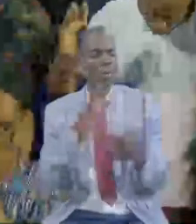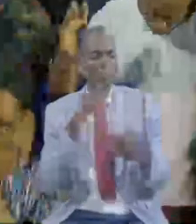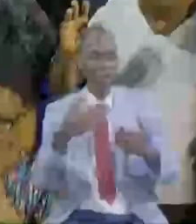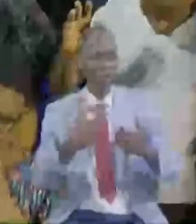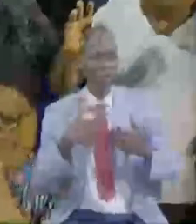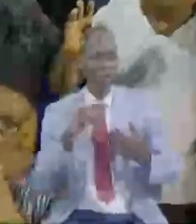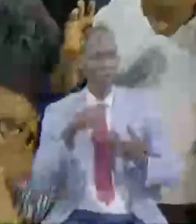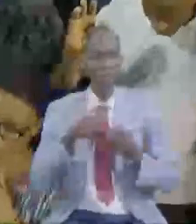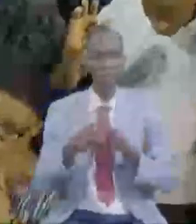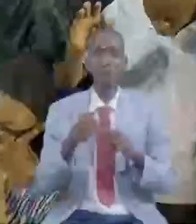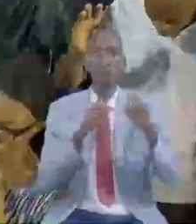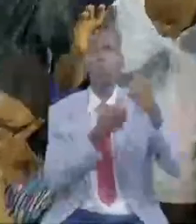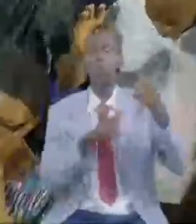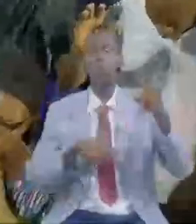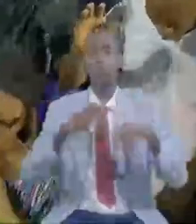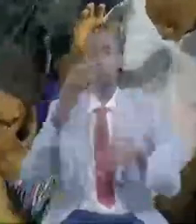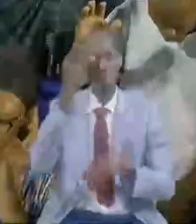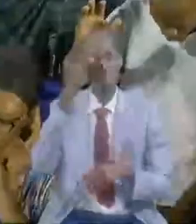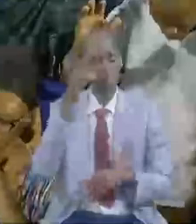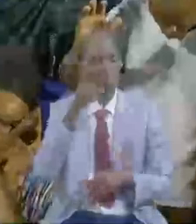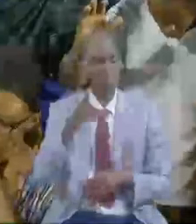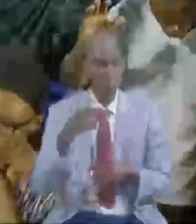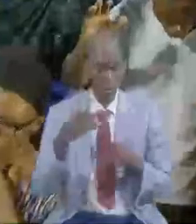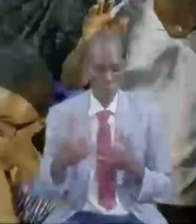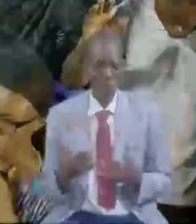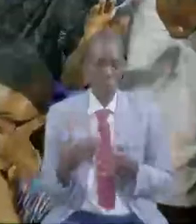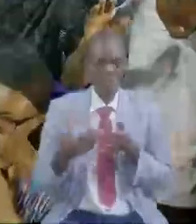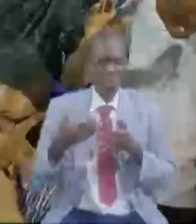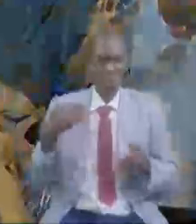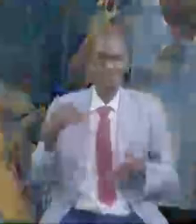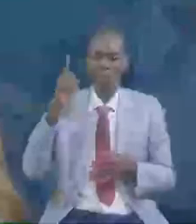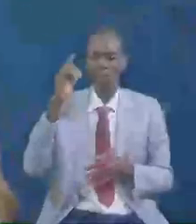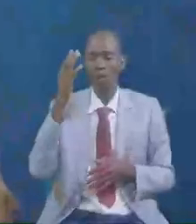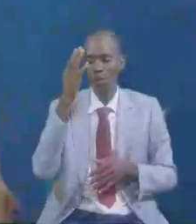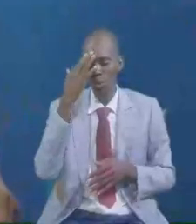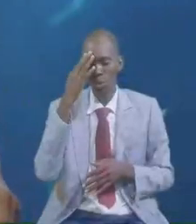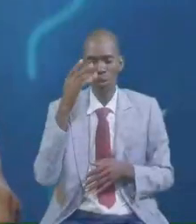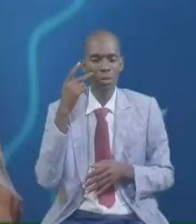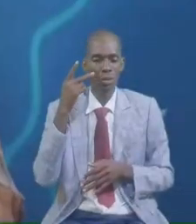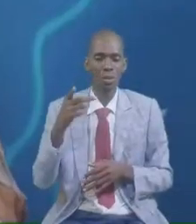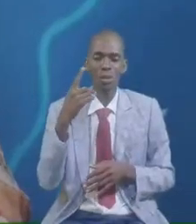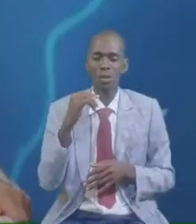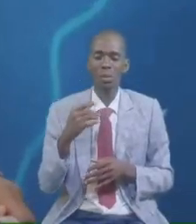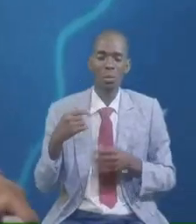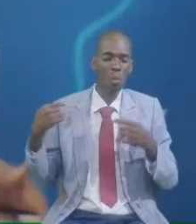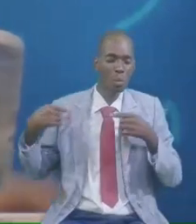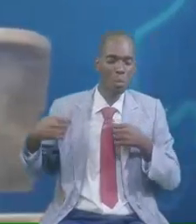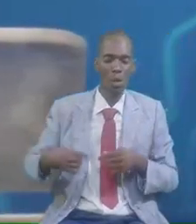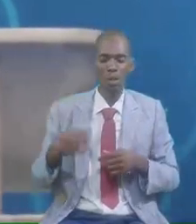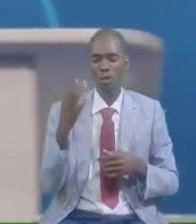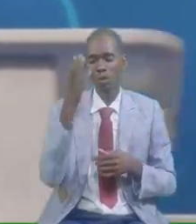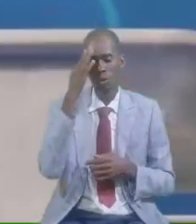défi, le problème. Le Seigneur te connaît. Il te voit déjà. Il voit les problèmes.